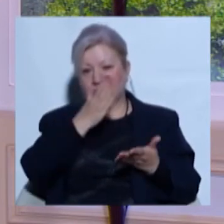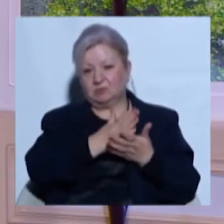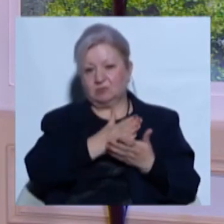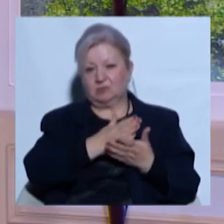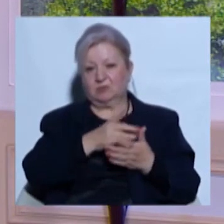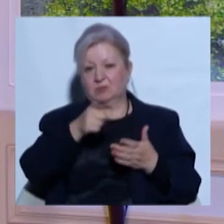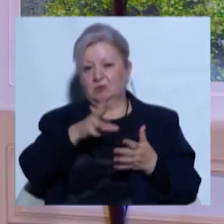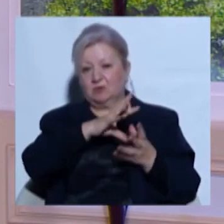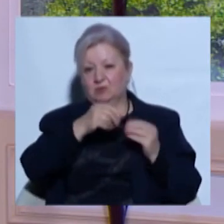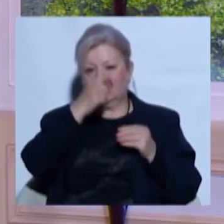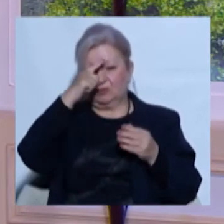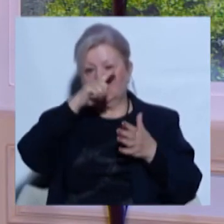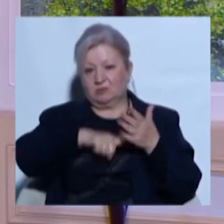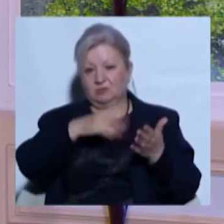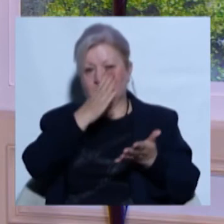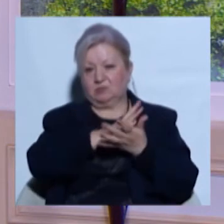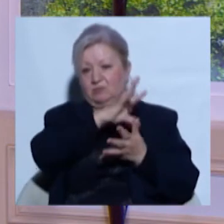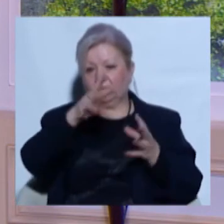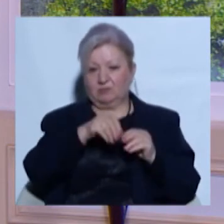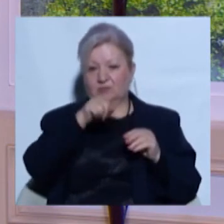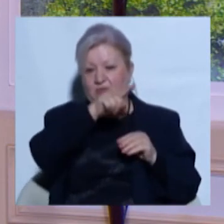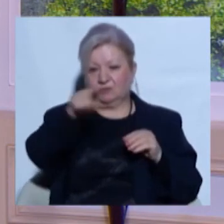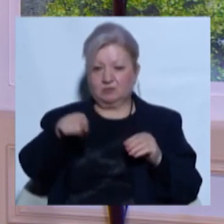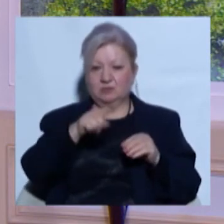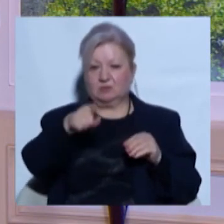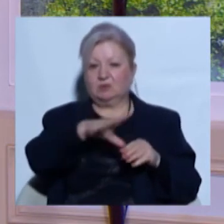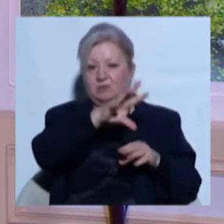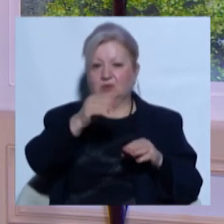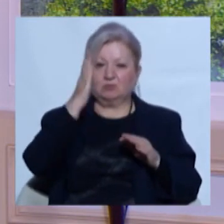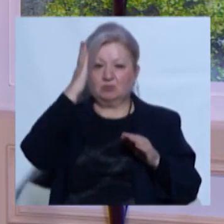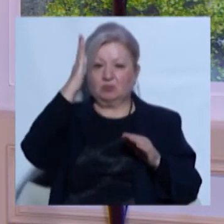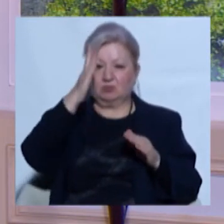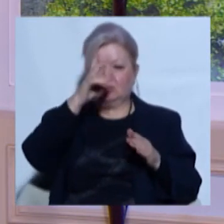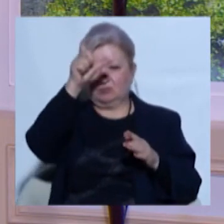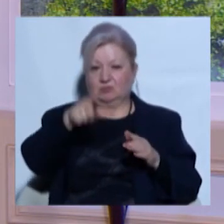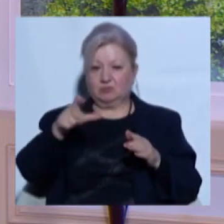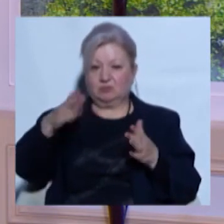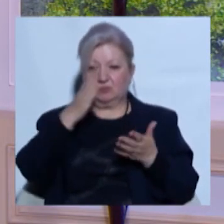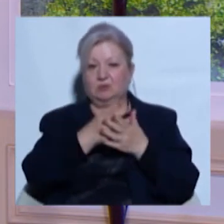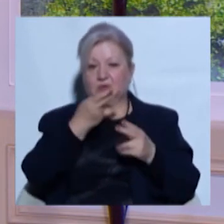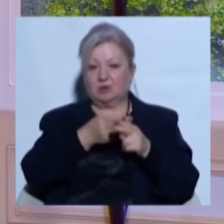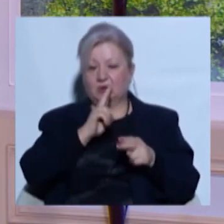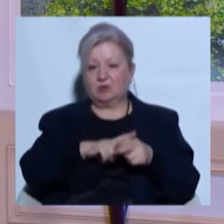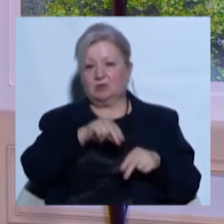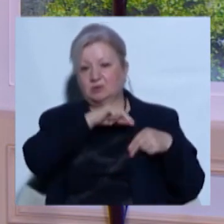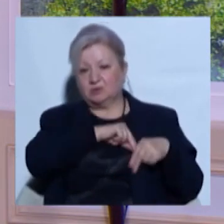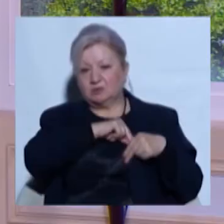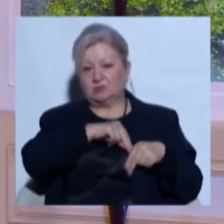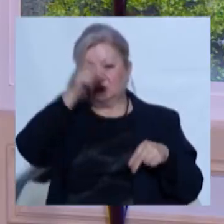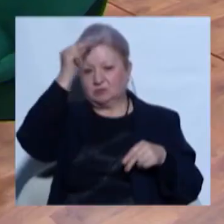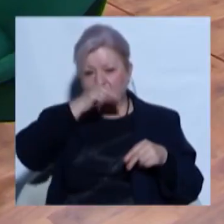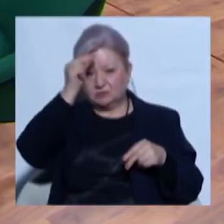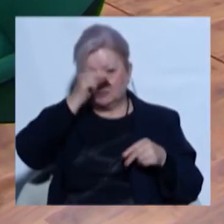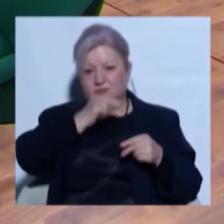ჩვენ თქვენს მასწავლებლებს თქვენი იმედი გვაქვს. Ამიტომ იშრომეთ, იღვაწეთ, ისწავლეთ